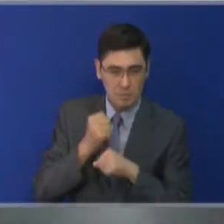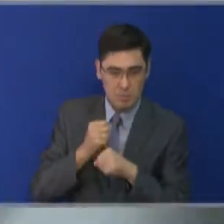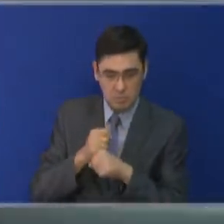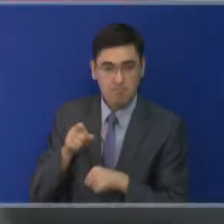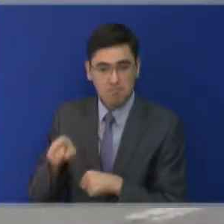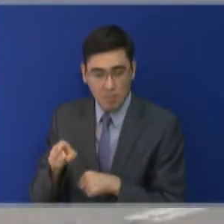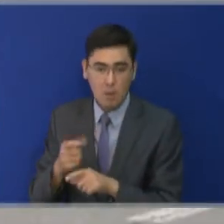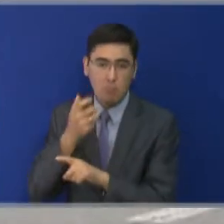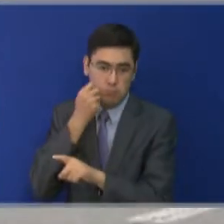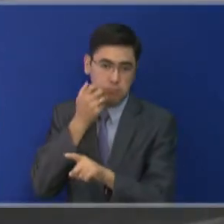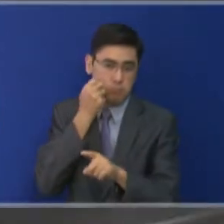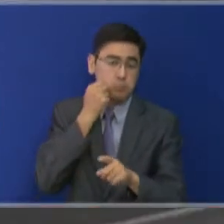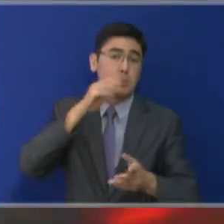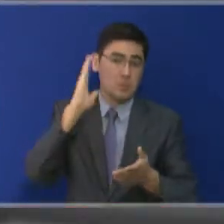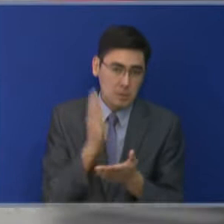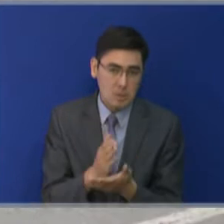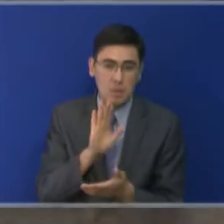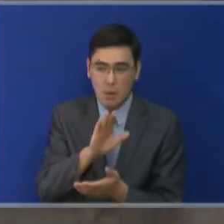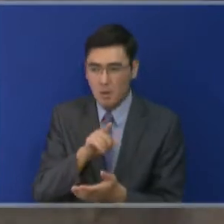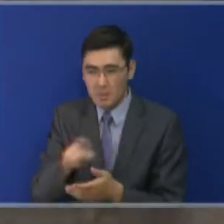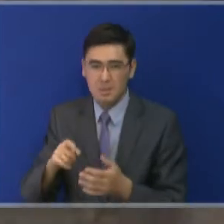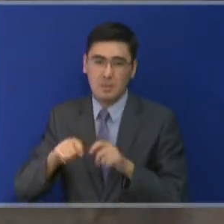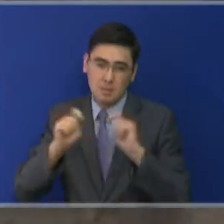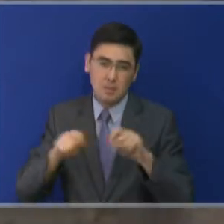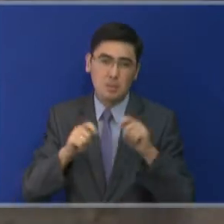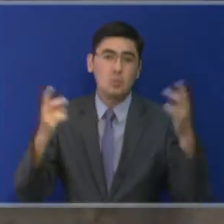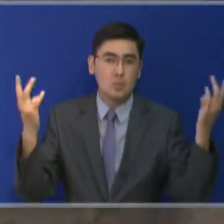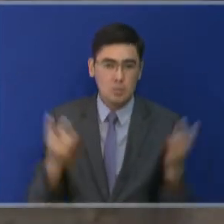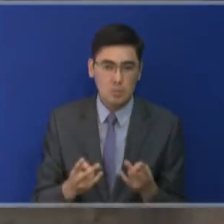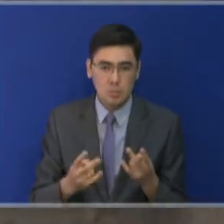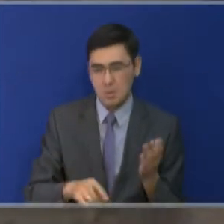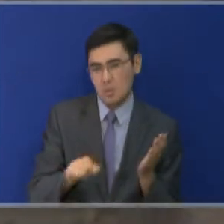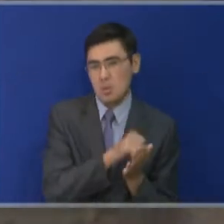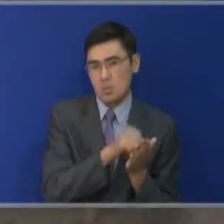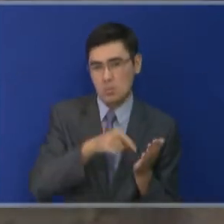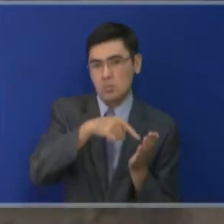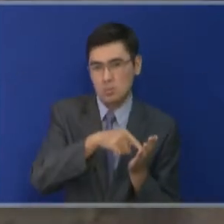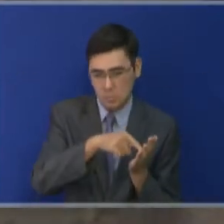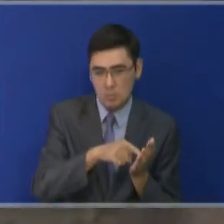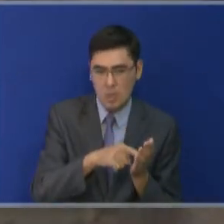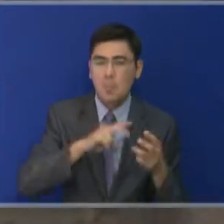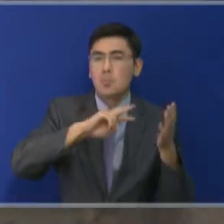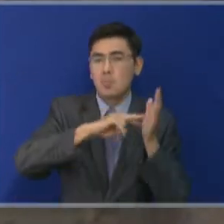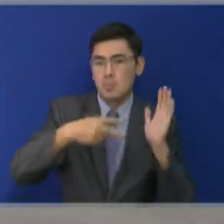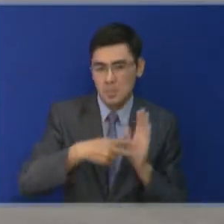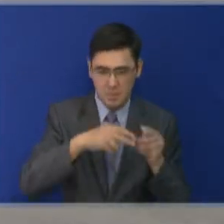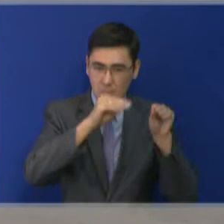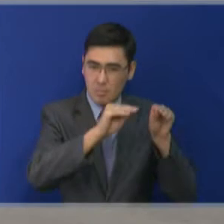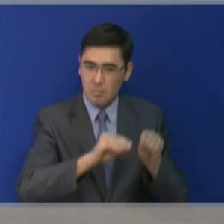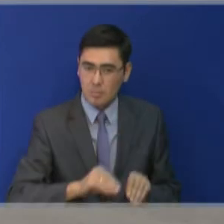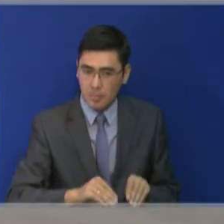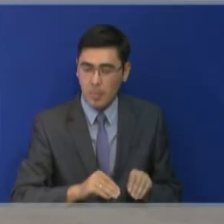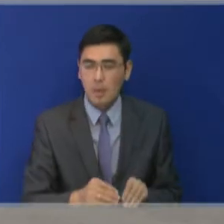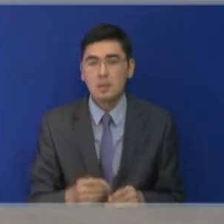беретін салалық преференцияларды қарастыру айтылған. Құжат сонымен қатар жұмыс беруші тарапынан емес, бюджет